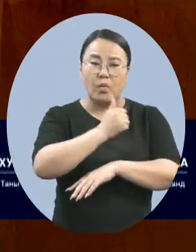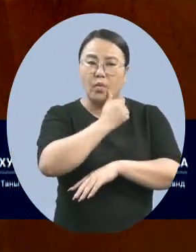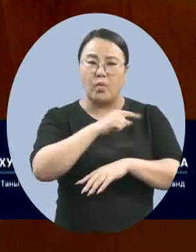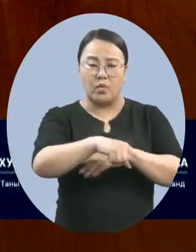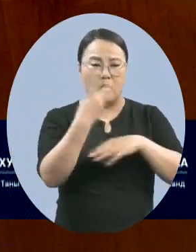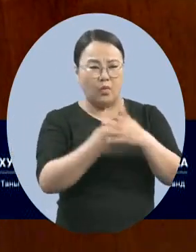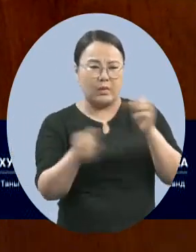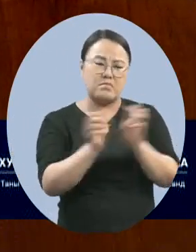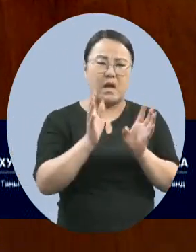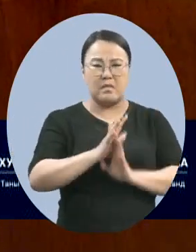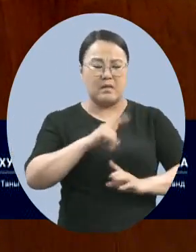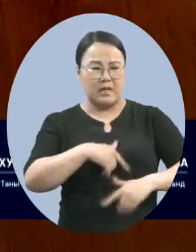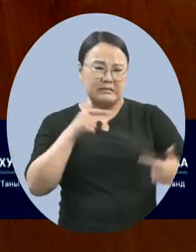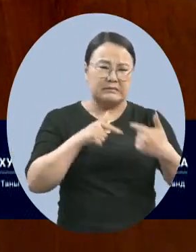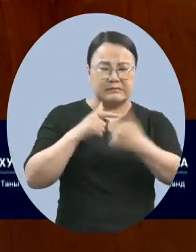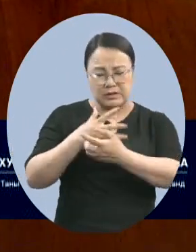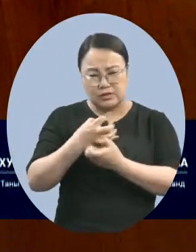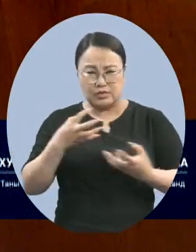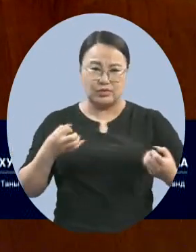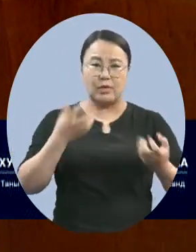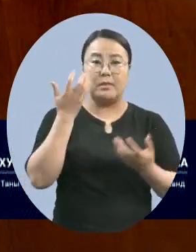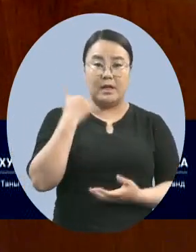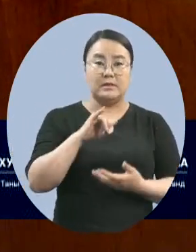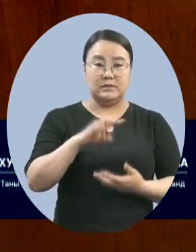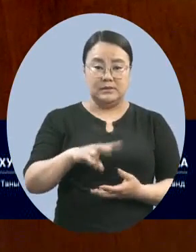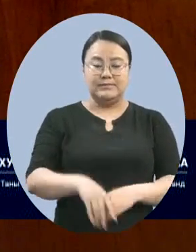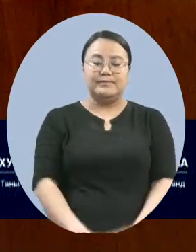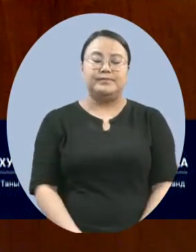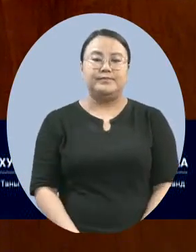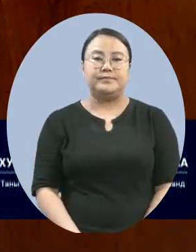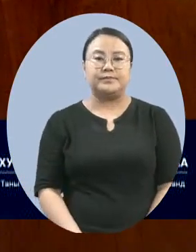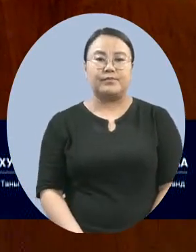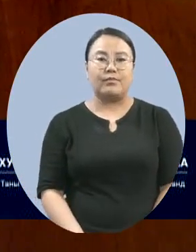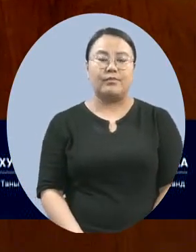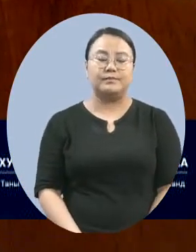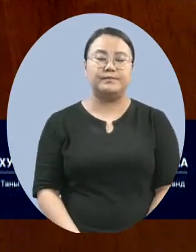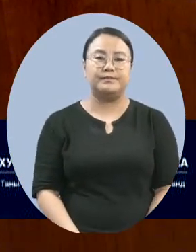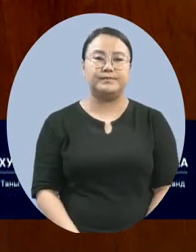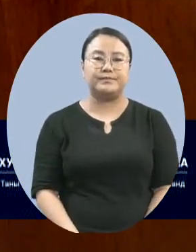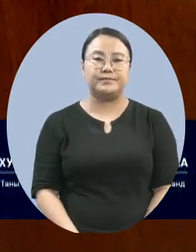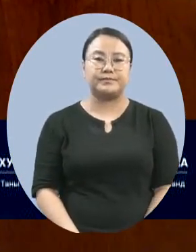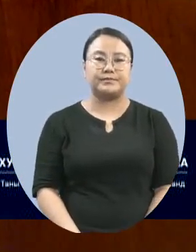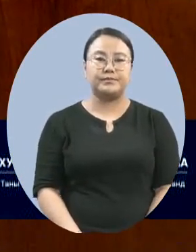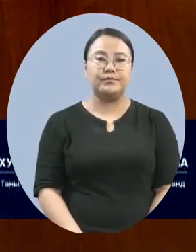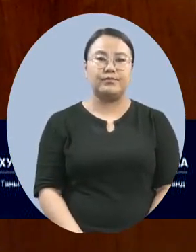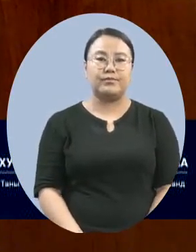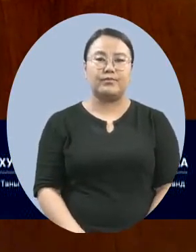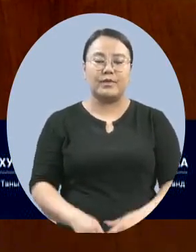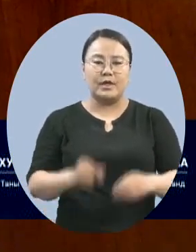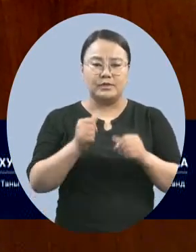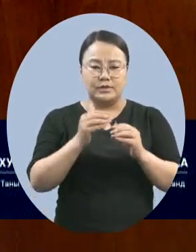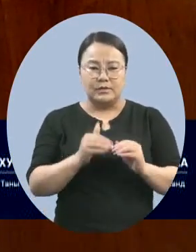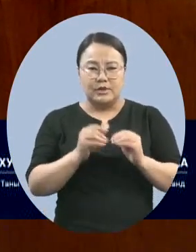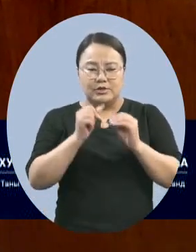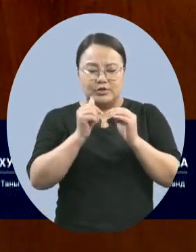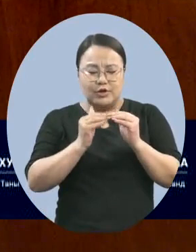ноцолтлоо, нөлөөл юм боллоо, нийгмэрэл юм боллоо. Тэгэд ингээд харах нэг далайн төвчнөөс дөнгөж оройл